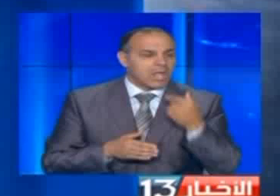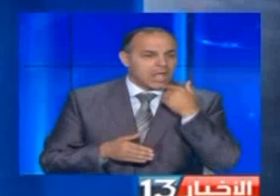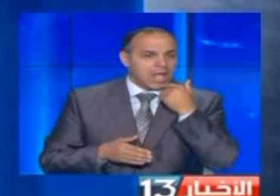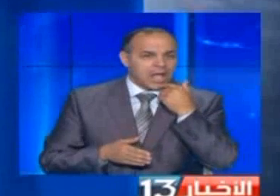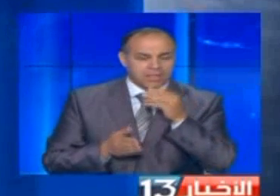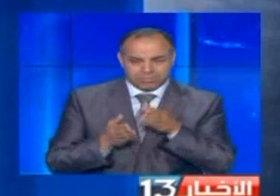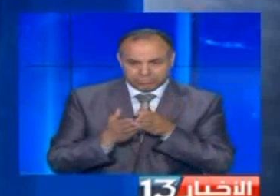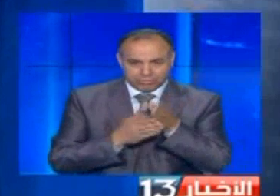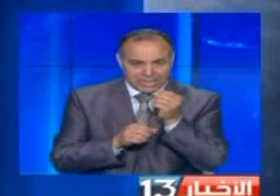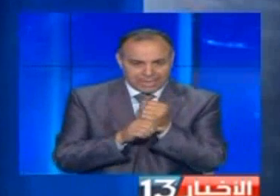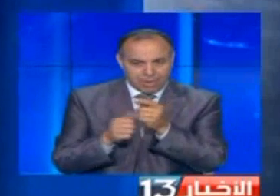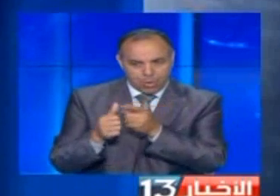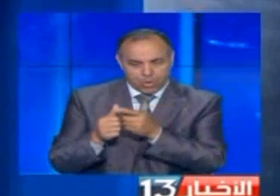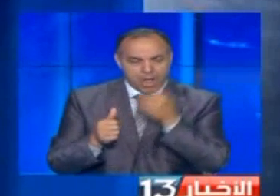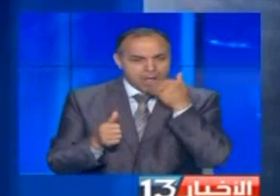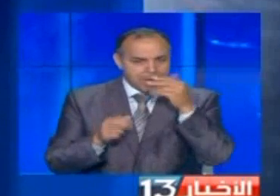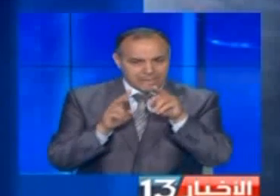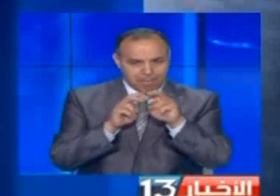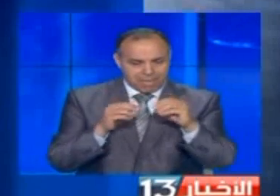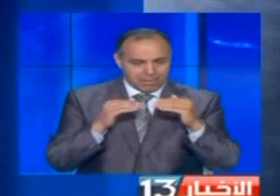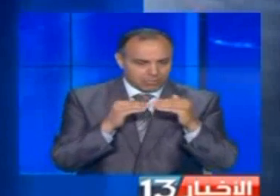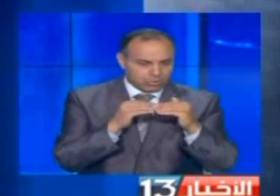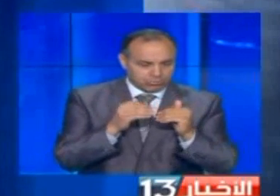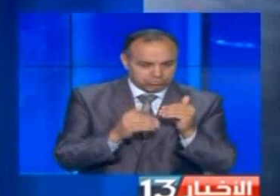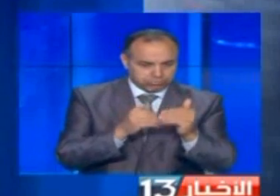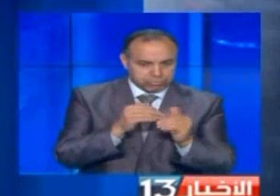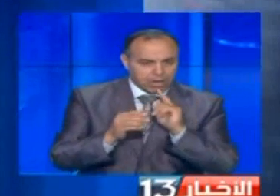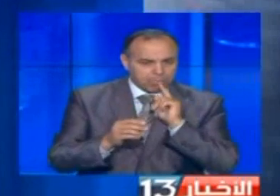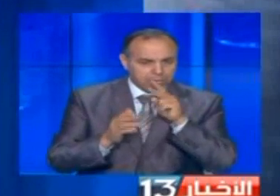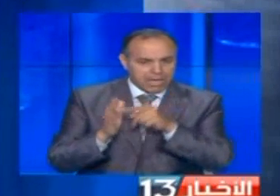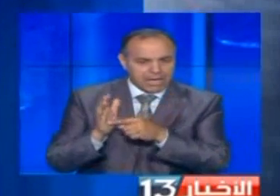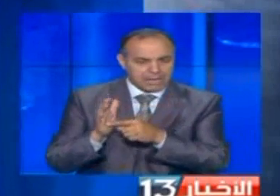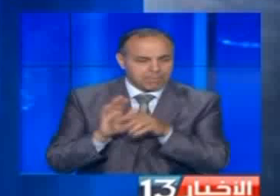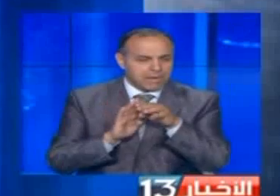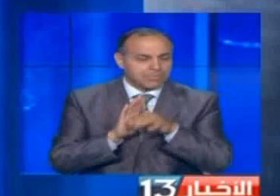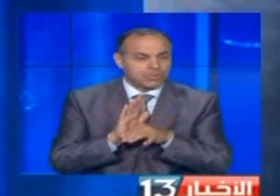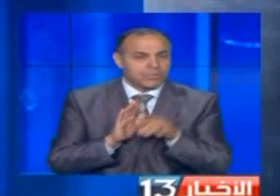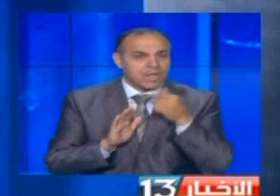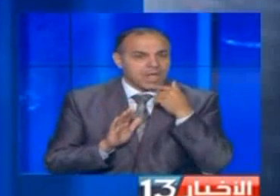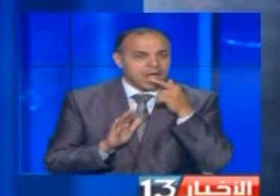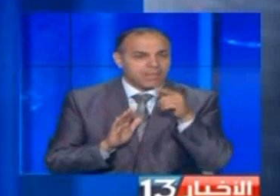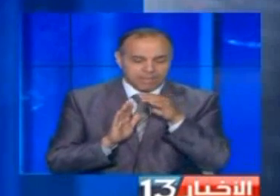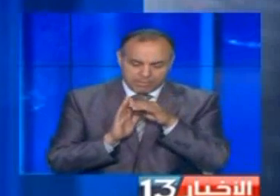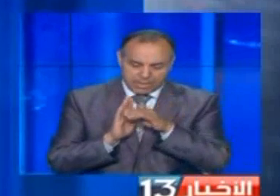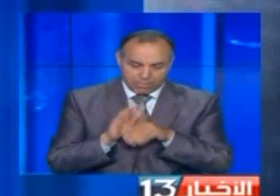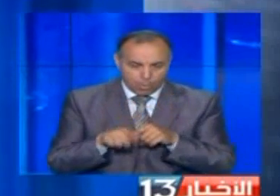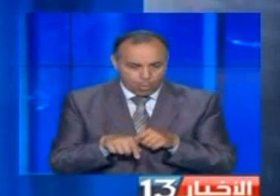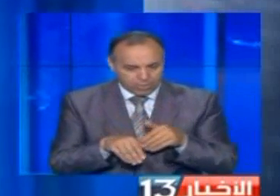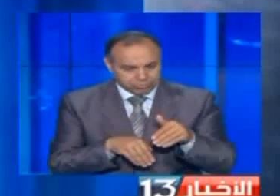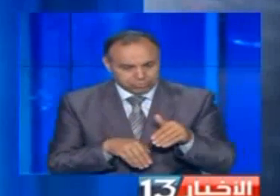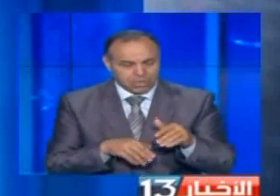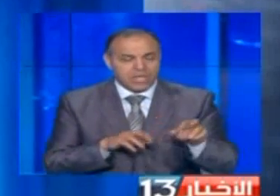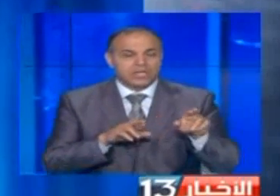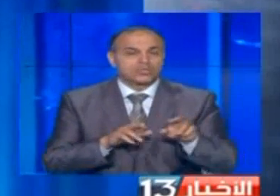لضبط طريقة العمل أولا، ولبحث مستويات تقدم تنفيذ القرارات المبرمجة وفق جدول زمني،